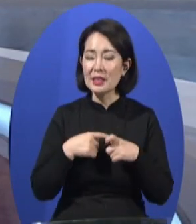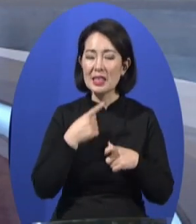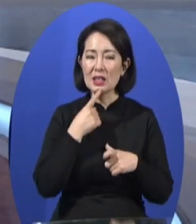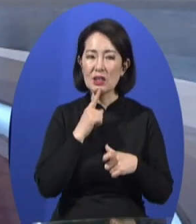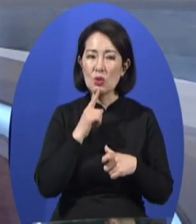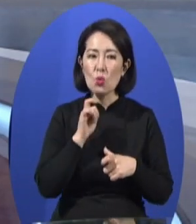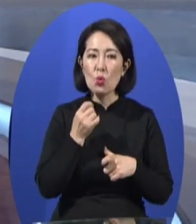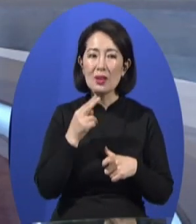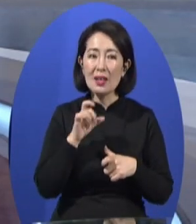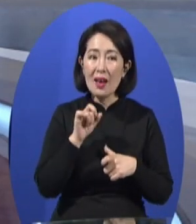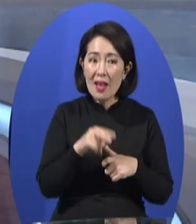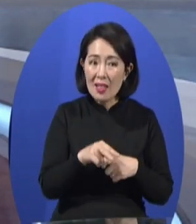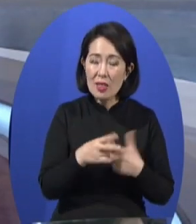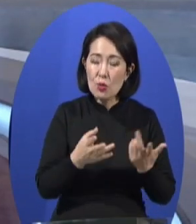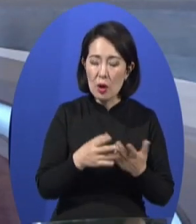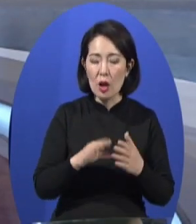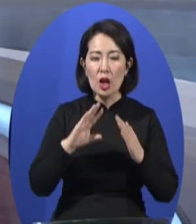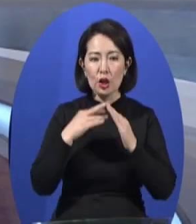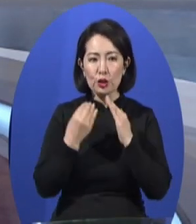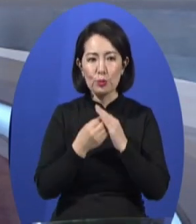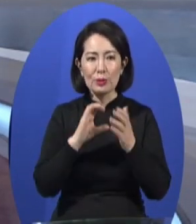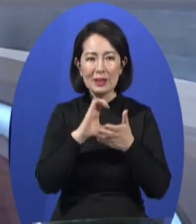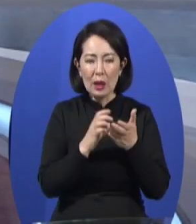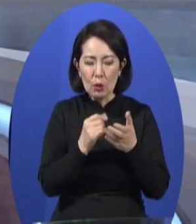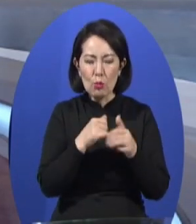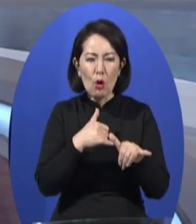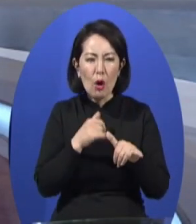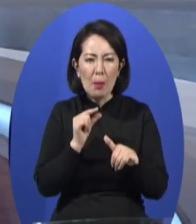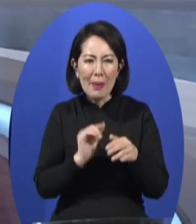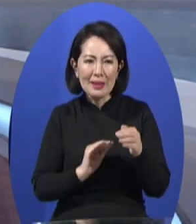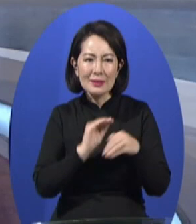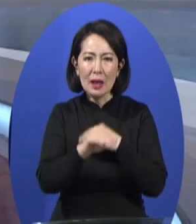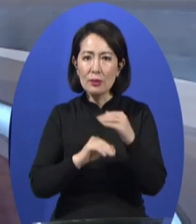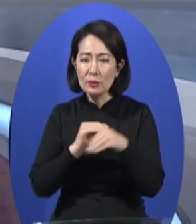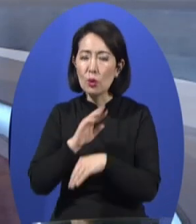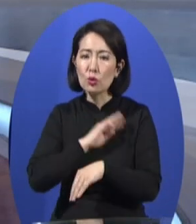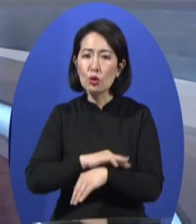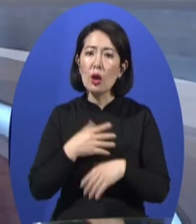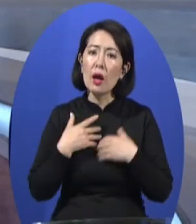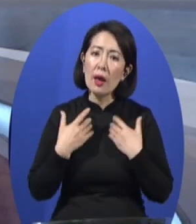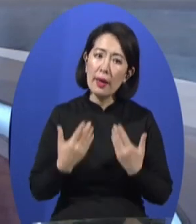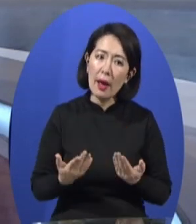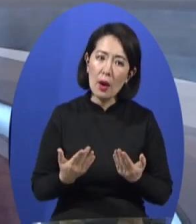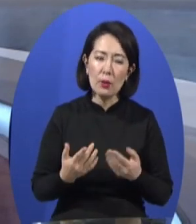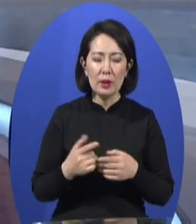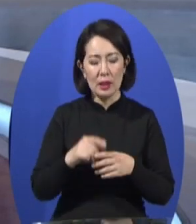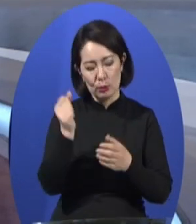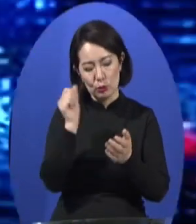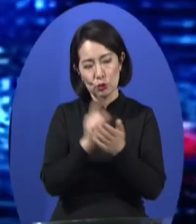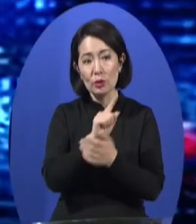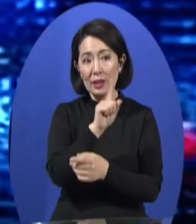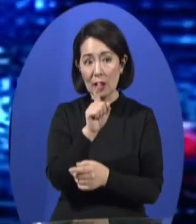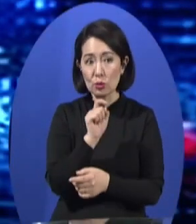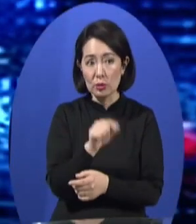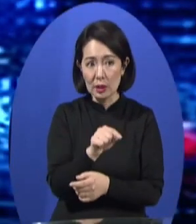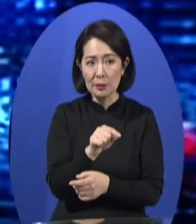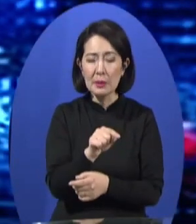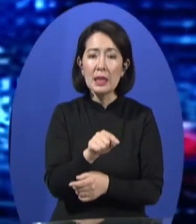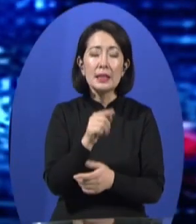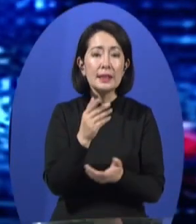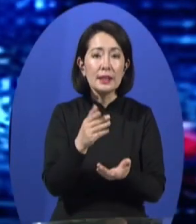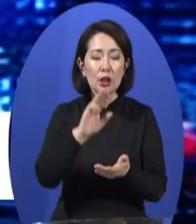сорилтыг Өрхийн санхүүд одоо хохирол багтаагаар даван туулахын тулд яах вэ гэдгийг бол бас хамгийн чухал асуудал байгаа. Тэгэхээр мэдээж